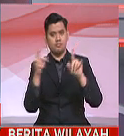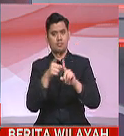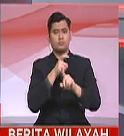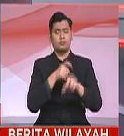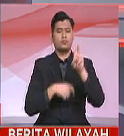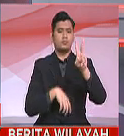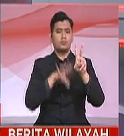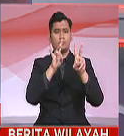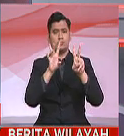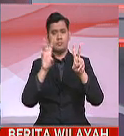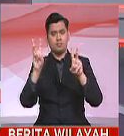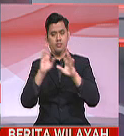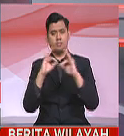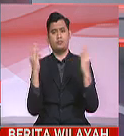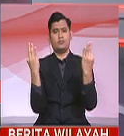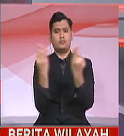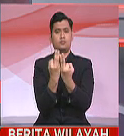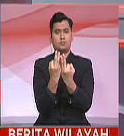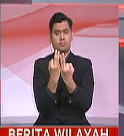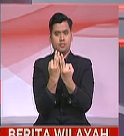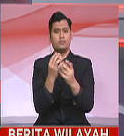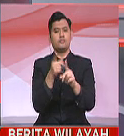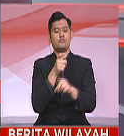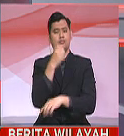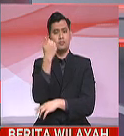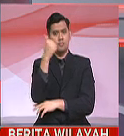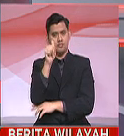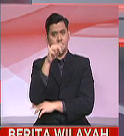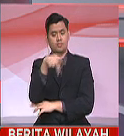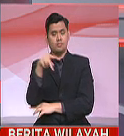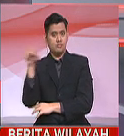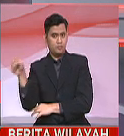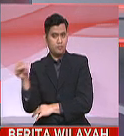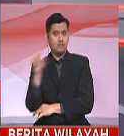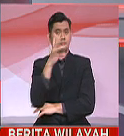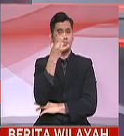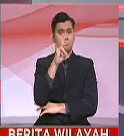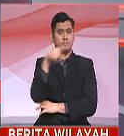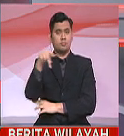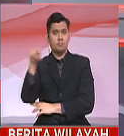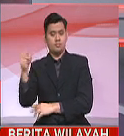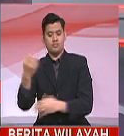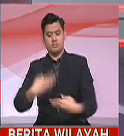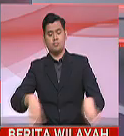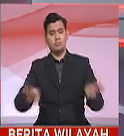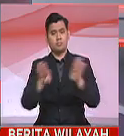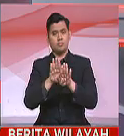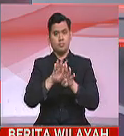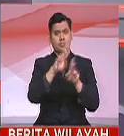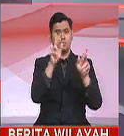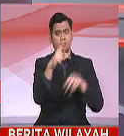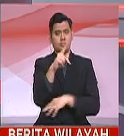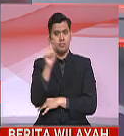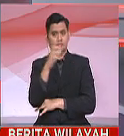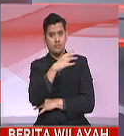276 keluarga. Mereka berlindung di 10 PPS. Sebanyak 17 PPS ditutup di daerah Kota Tinggi dan Johor